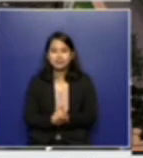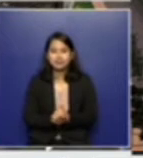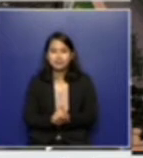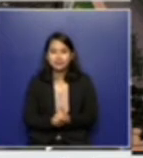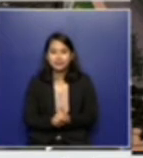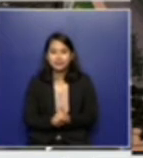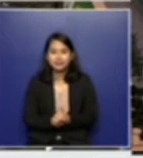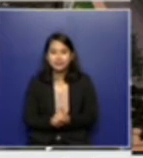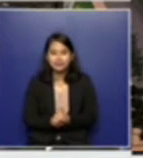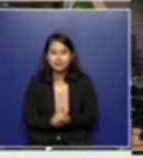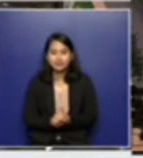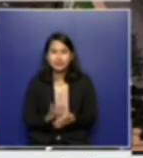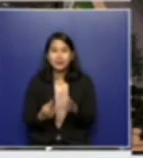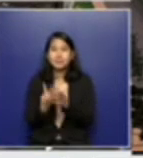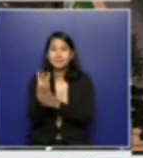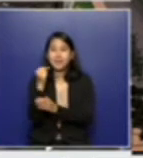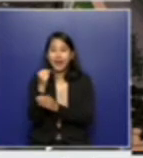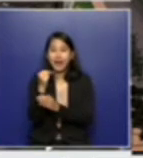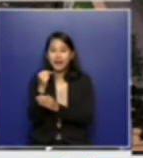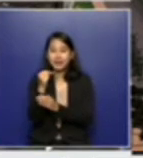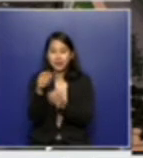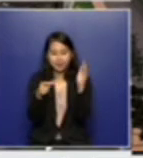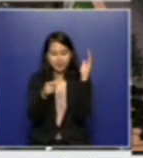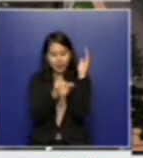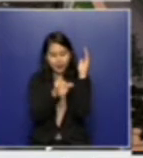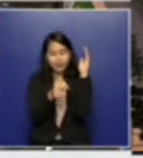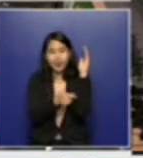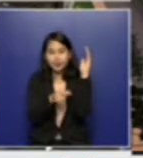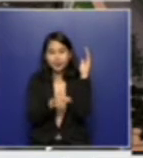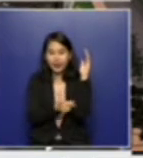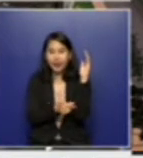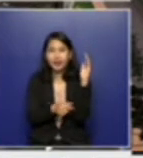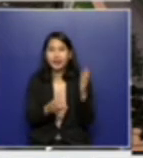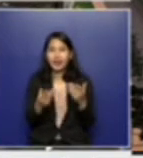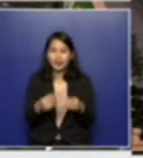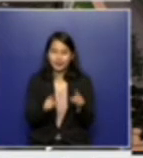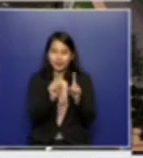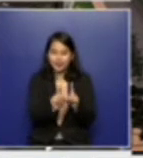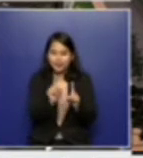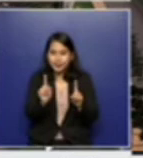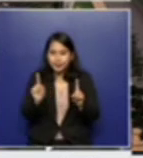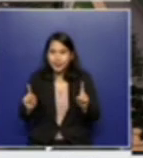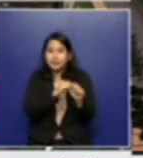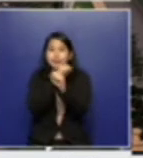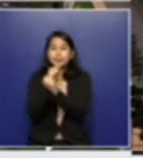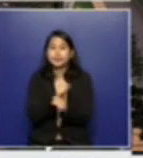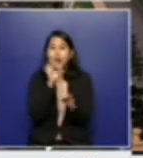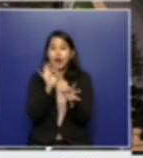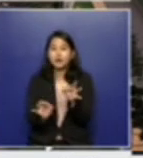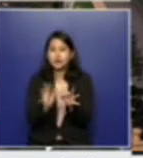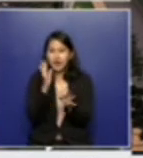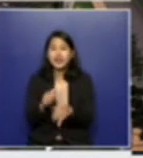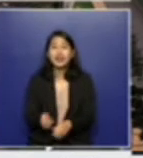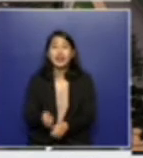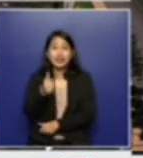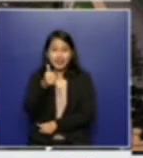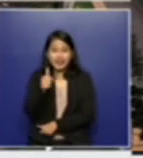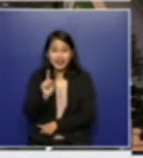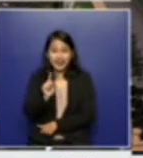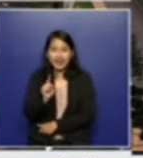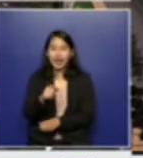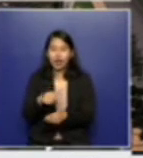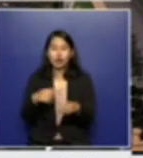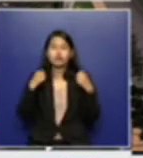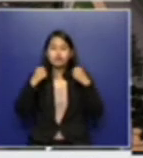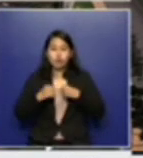แต่ไม้ไผ่จิ้มจิ้มจิ้มทำเป็นแนวกันไฟดีมีประโยชน์ที่สุดก็คือเครื่องพ่นลมสำหรับ